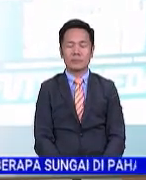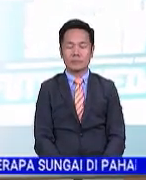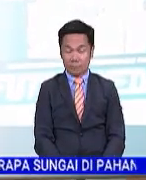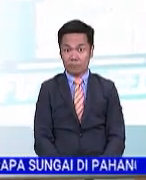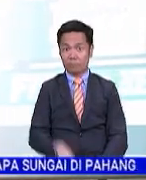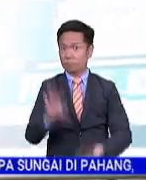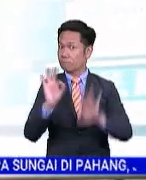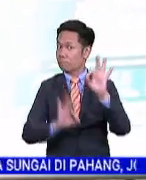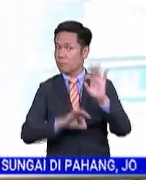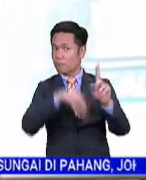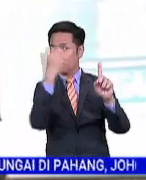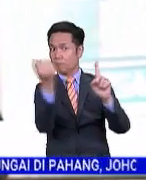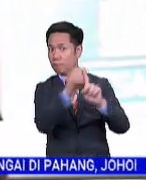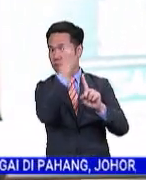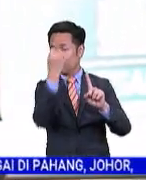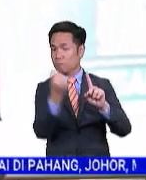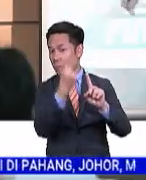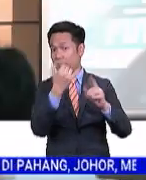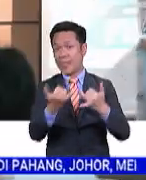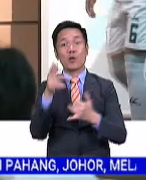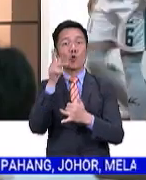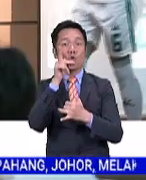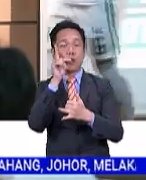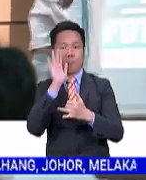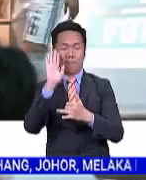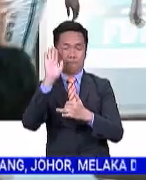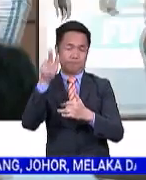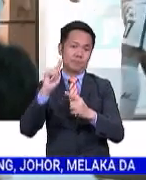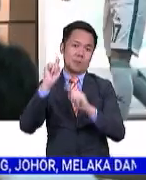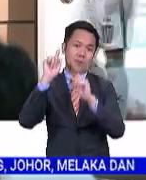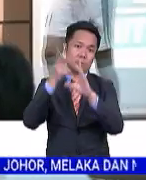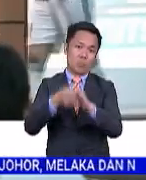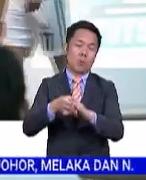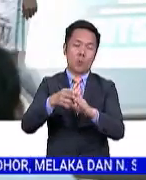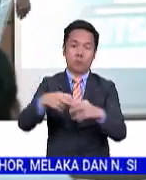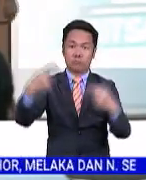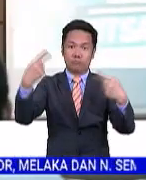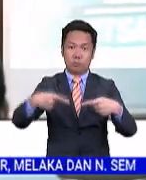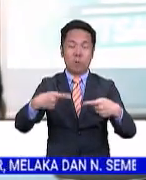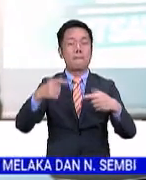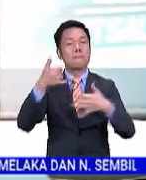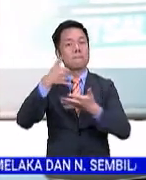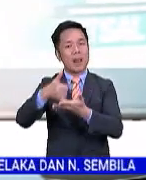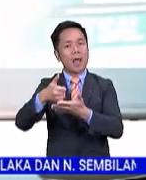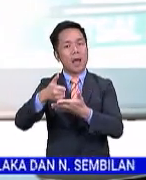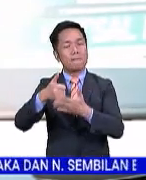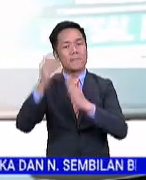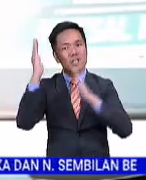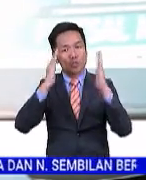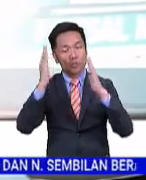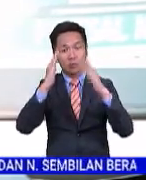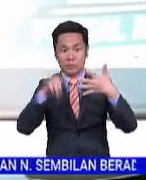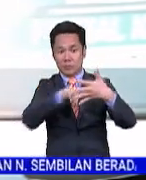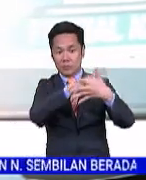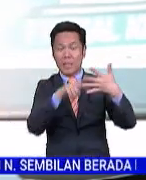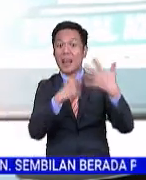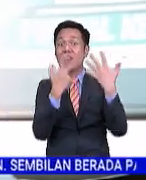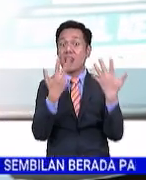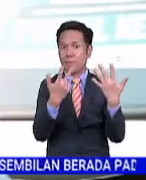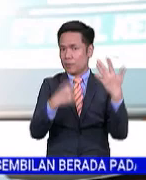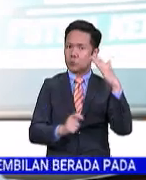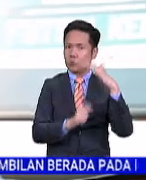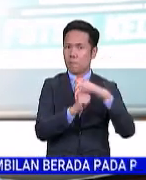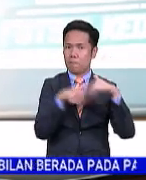Sekiranya berjaya mencapai sasaran itu, Kedah berpeluang layak ke saingan Piala Futsal Malaysia melibatkan 8 pasukan teratas Liga pada Mei